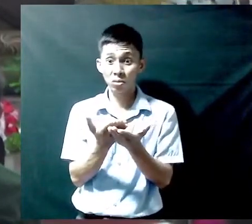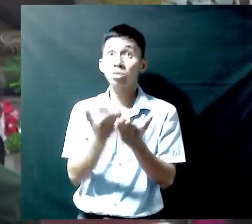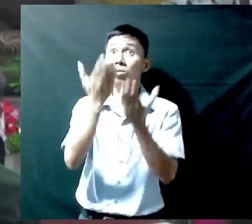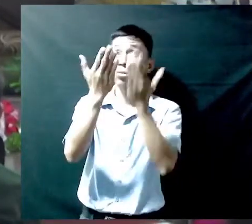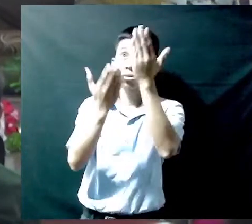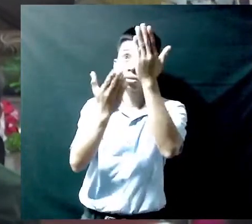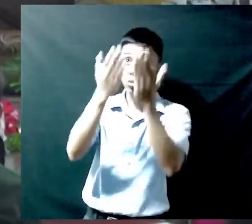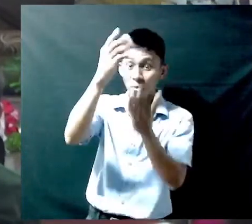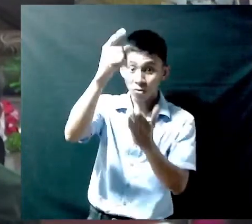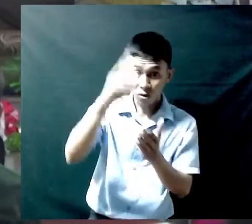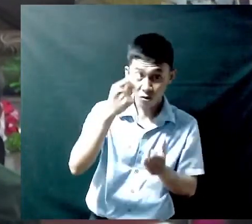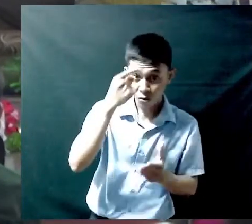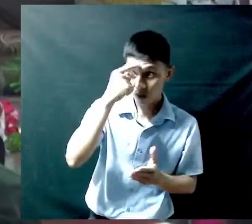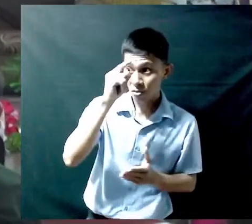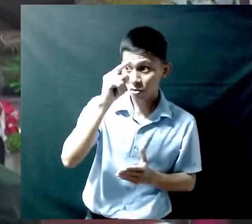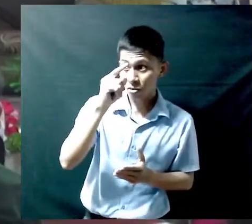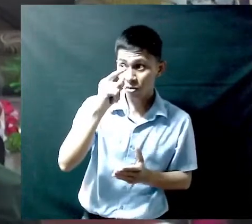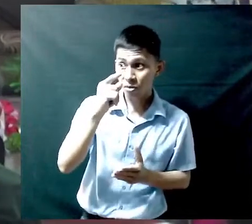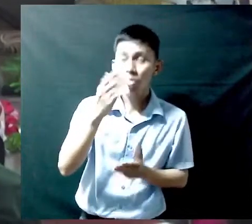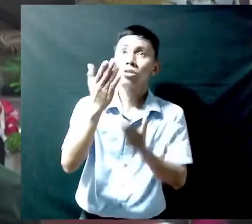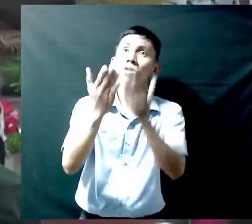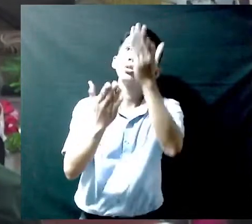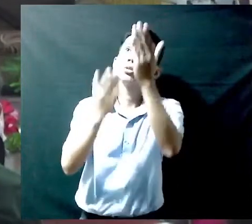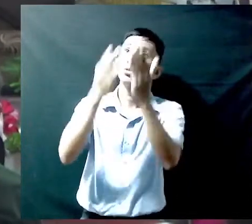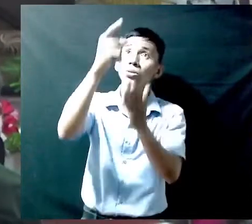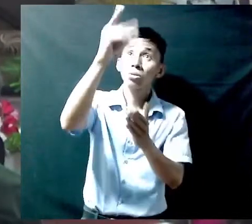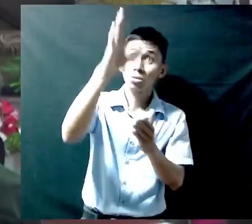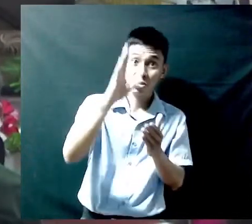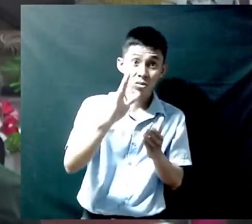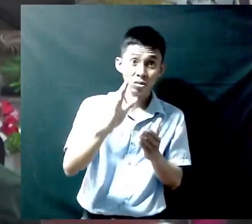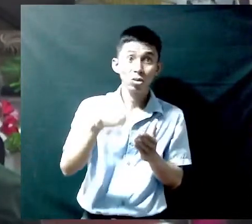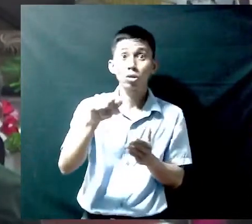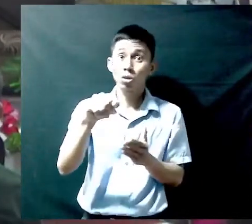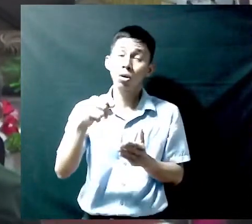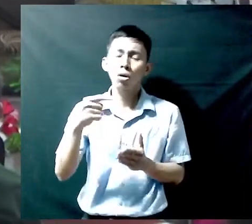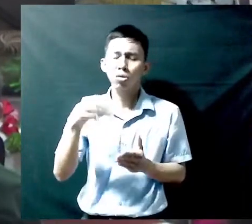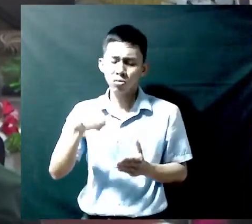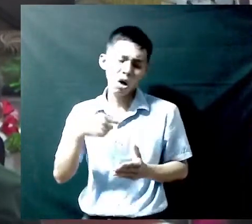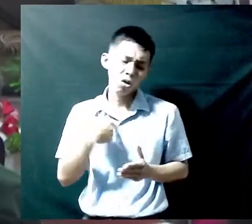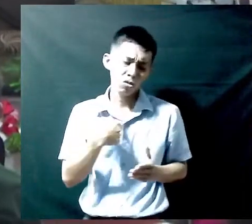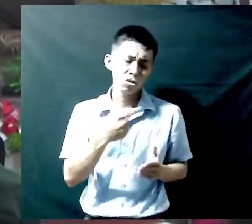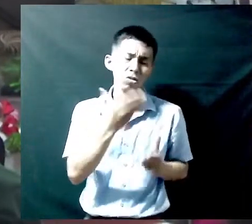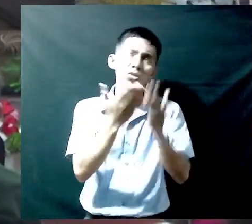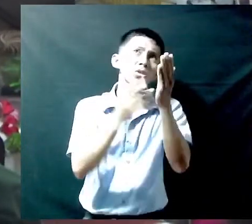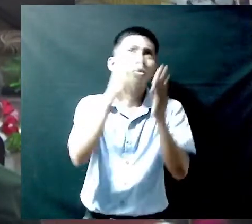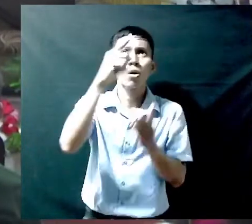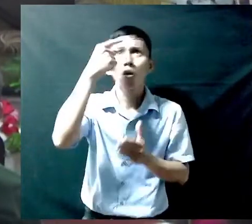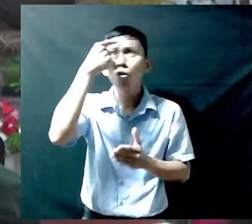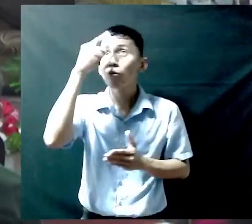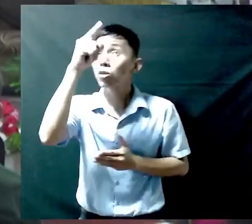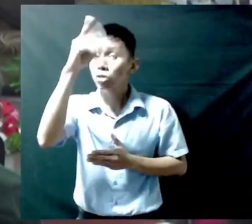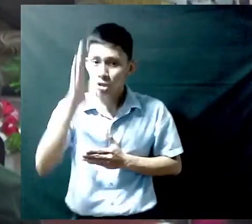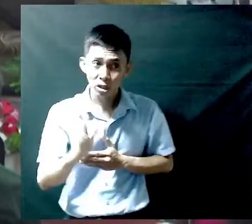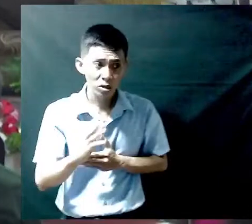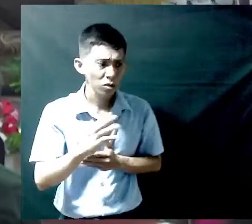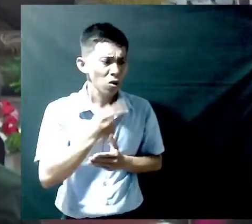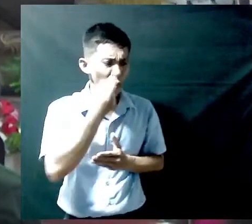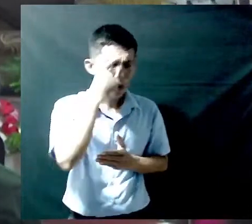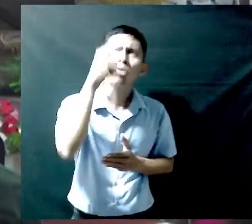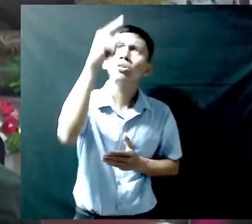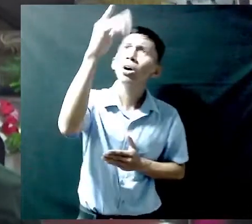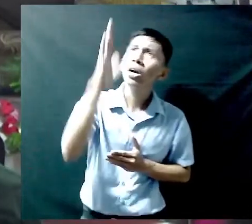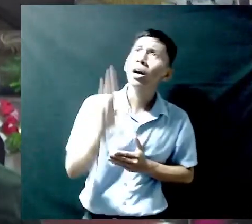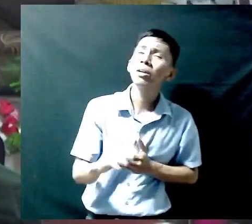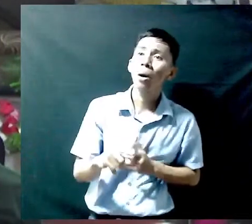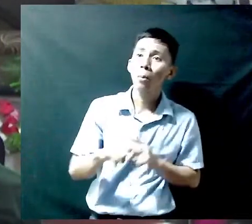Lord. Sarap pakinggan, ano? Para kay Lord naman to. Para kay Lord to.